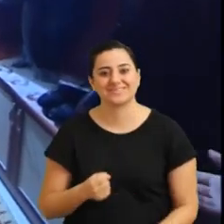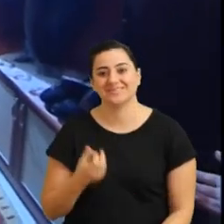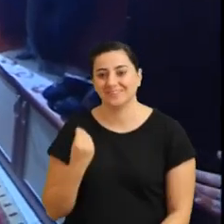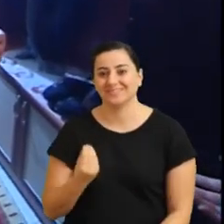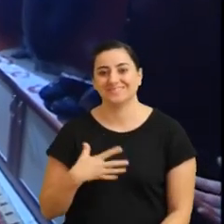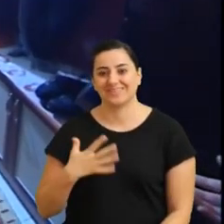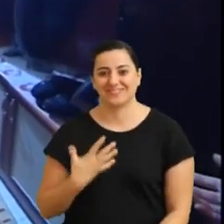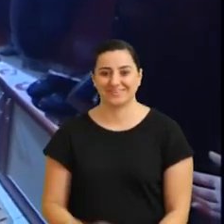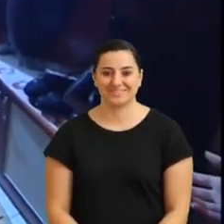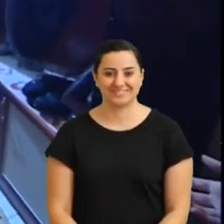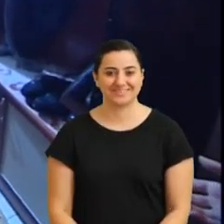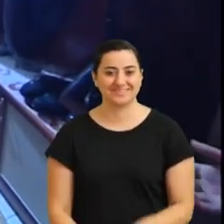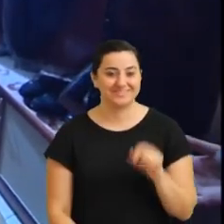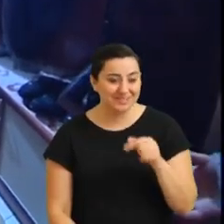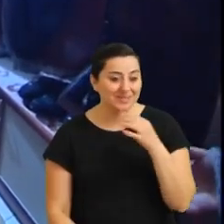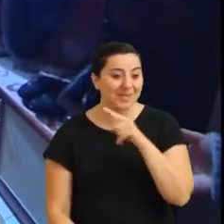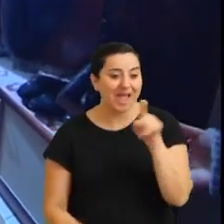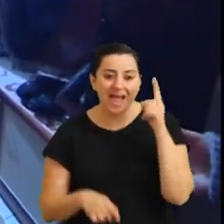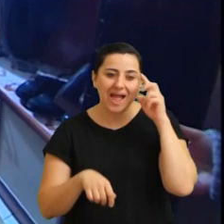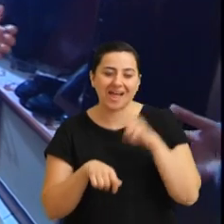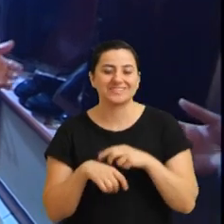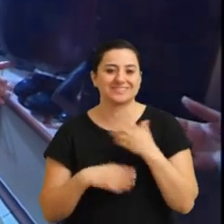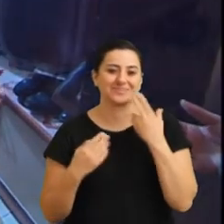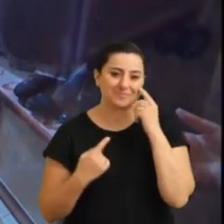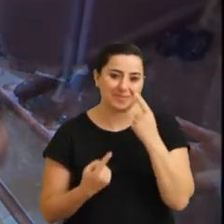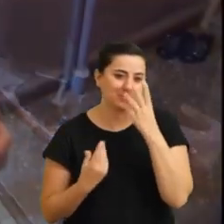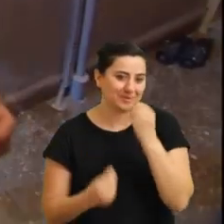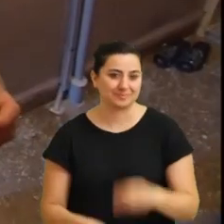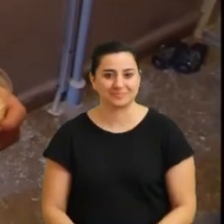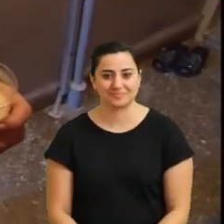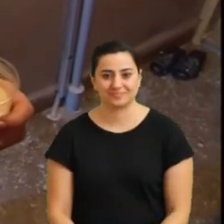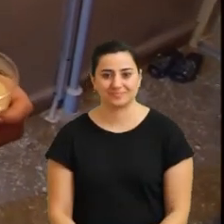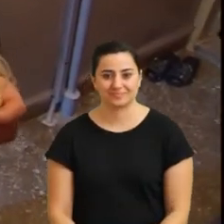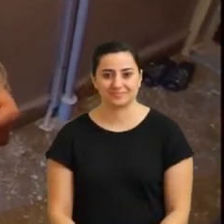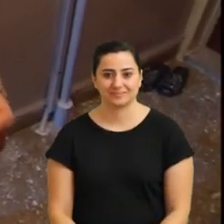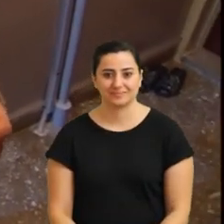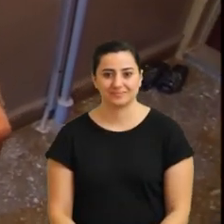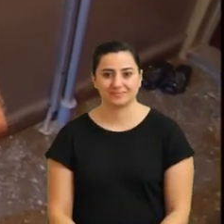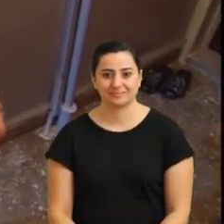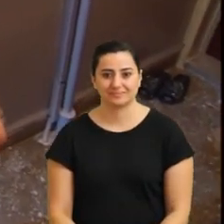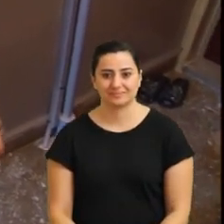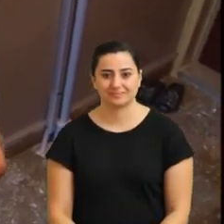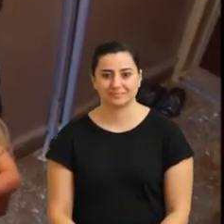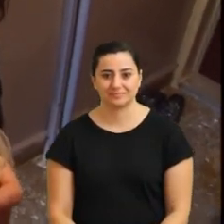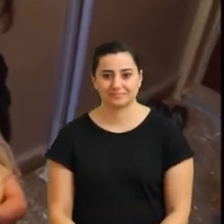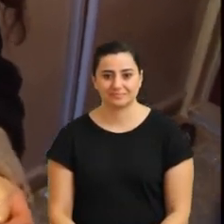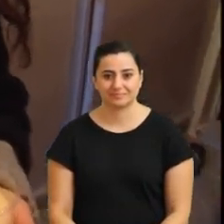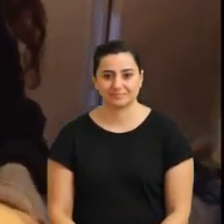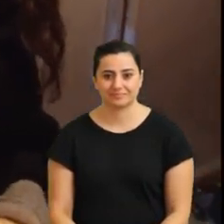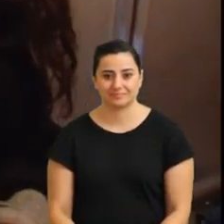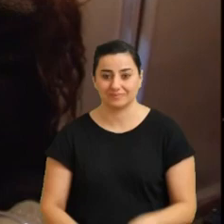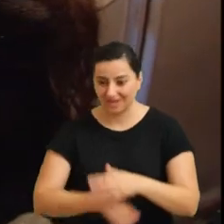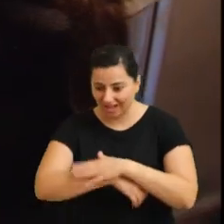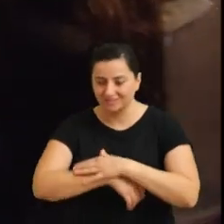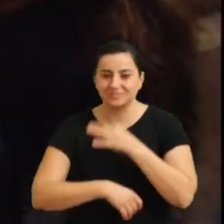biz tabii de sizi mutlu edebildiyse. Onları için çok teşekkür ederim, yaşattığınız için. Evet, tamam, koydum. Öyle sağ ol.